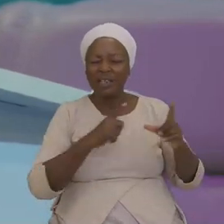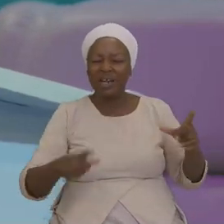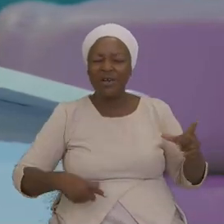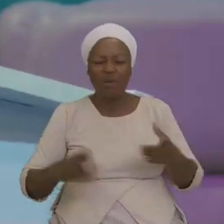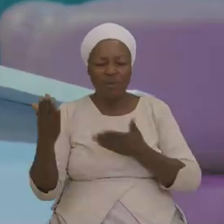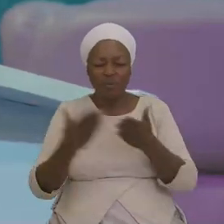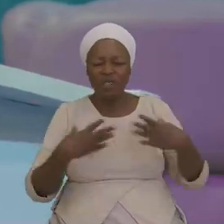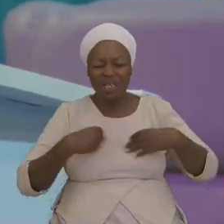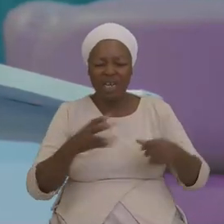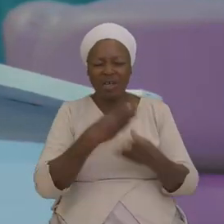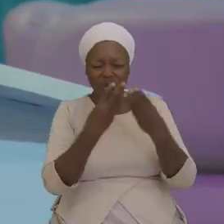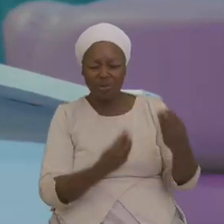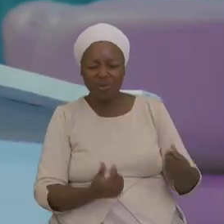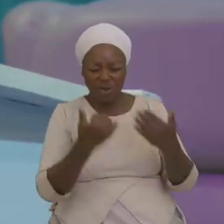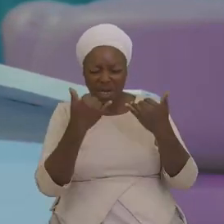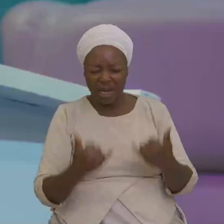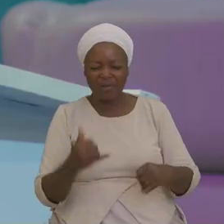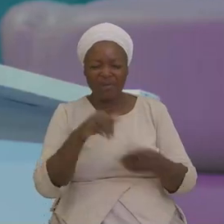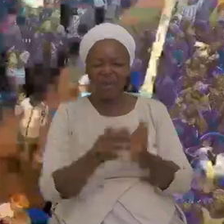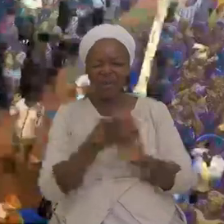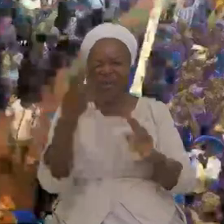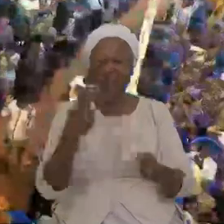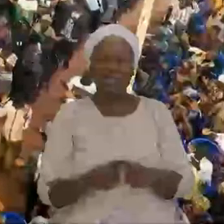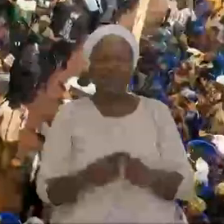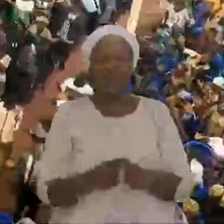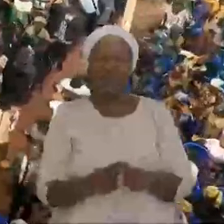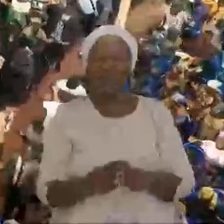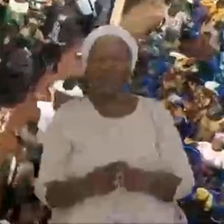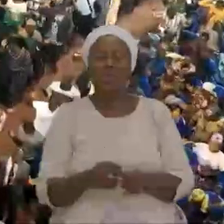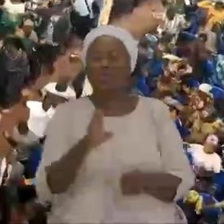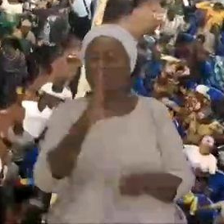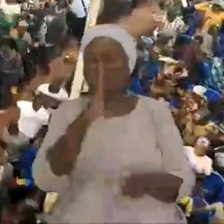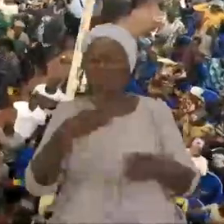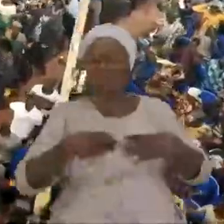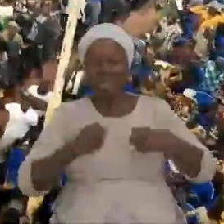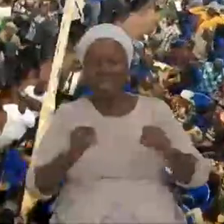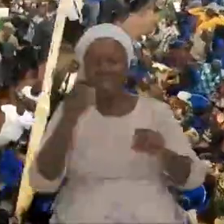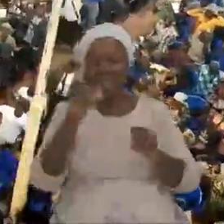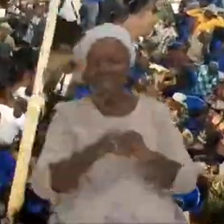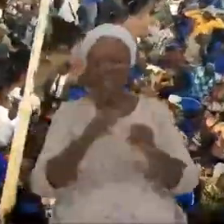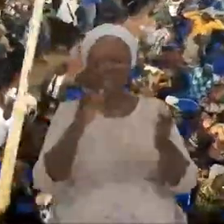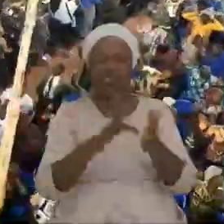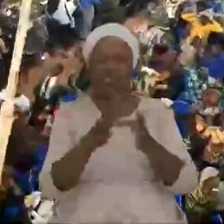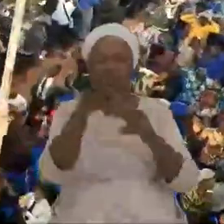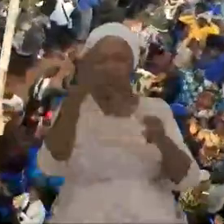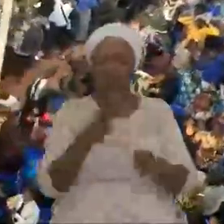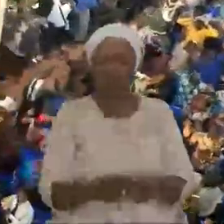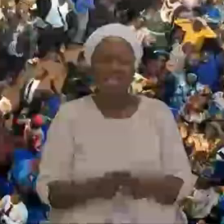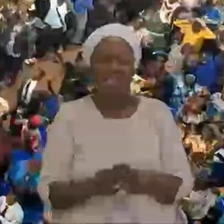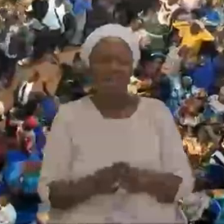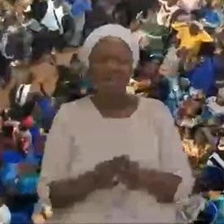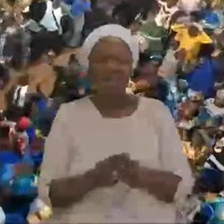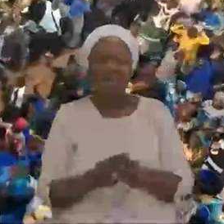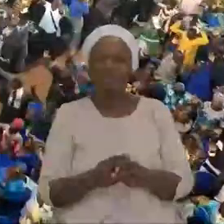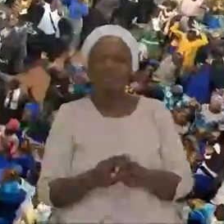Que Dieu envoie la guérison et la solution maintenant. Sois guéri au nom de